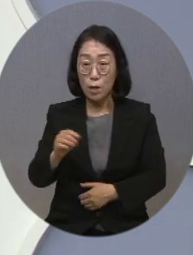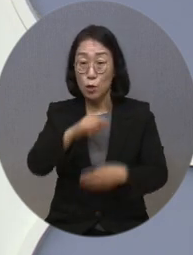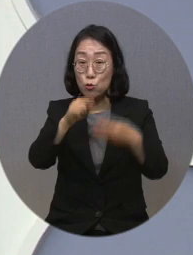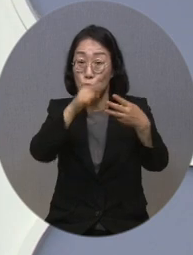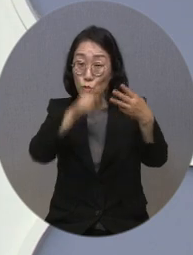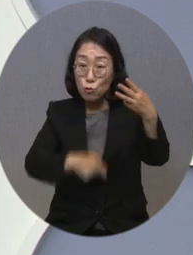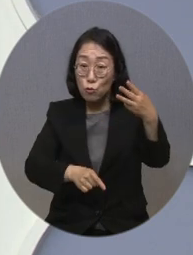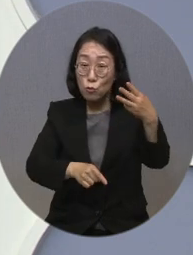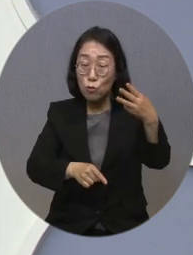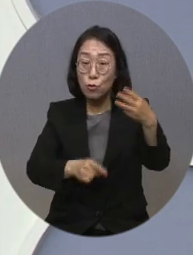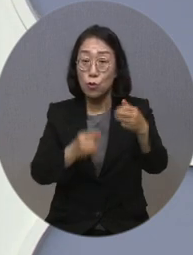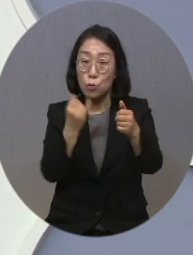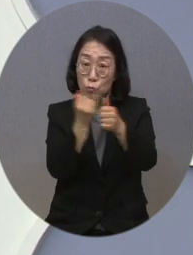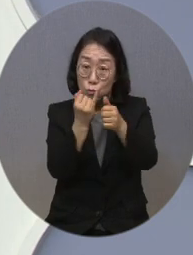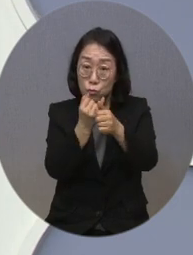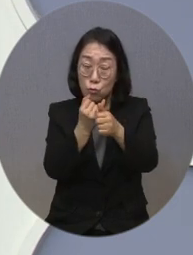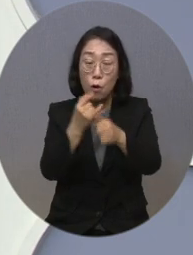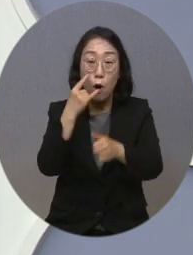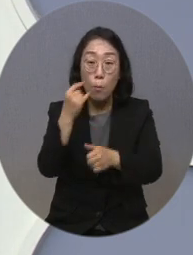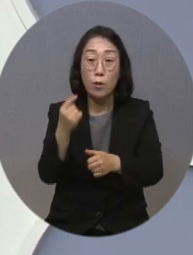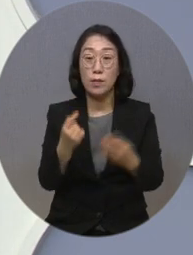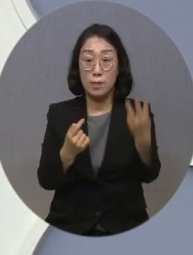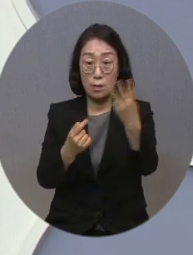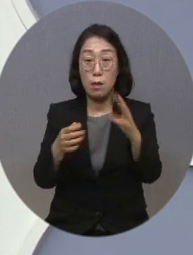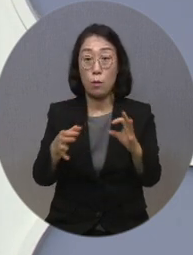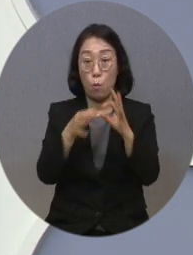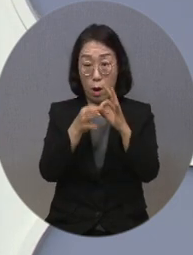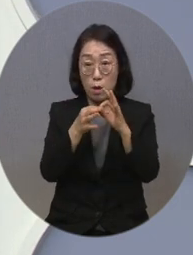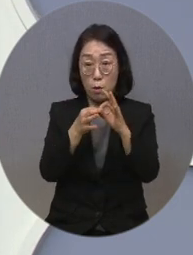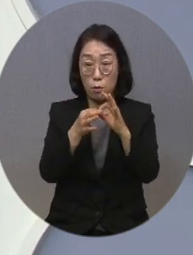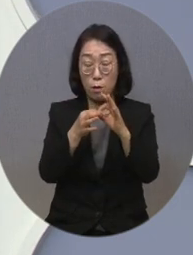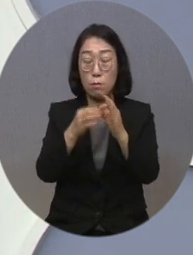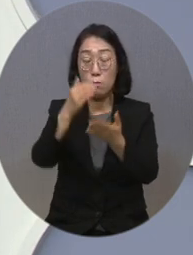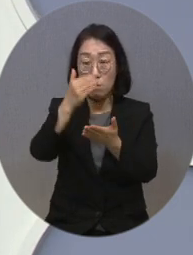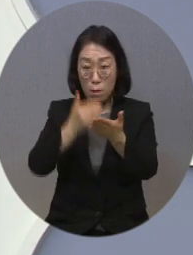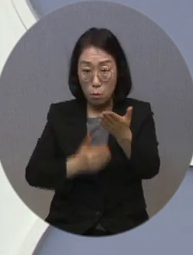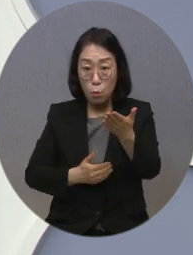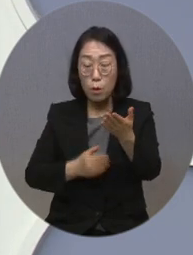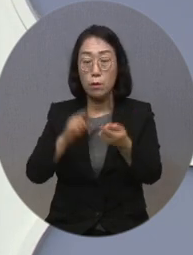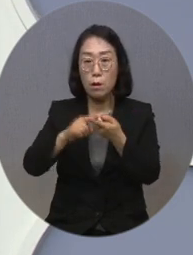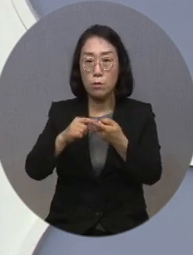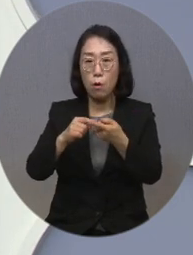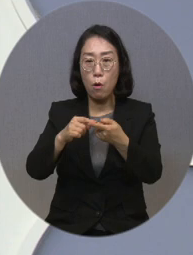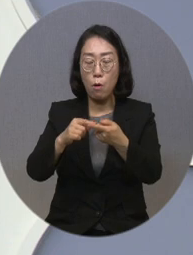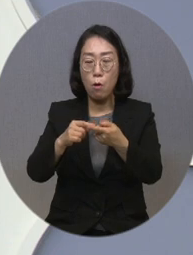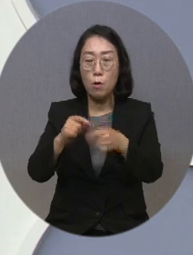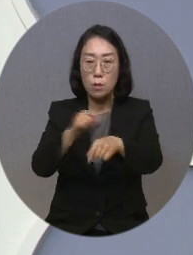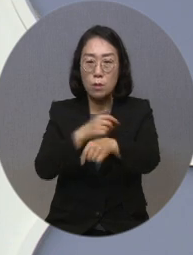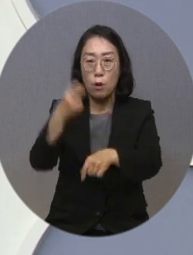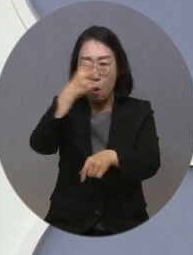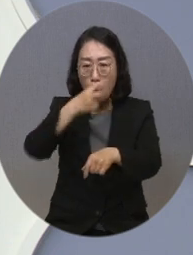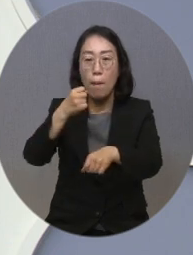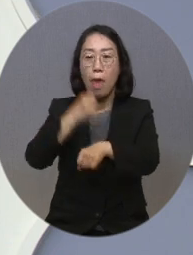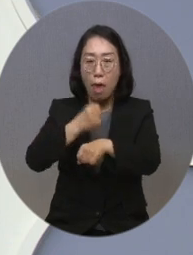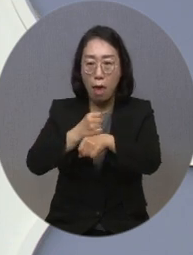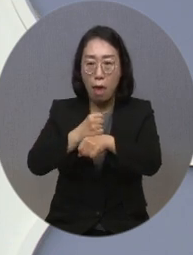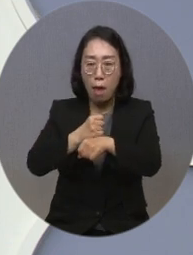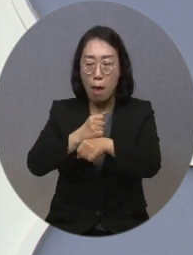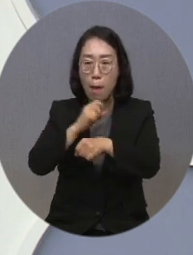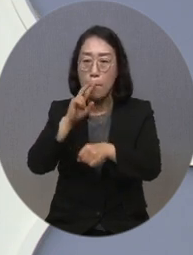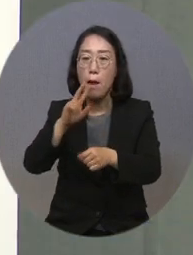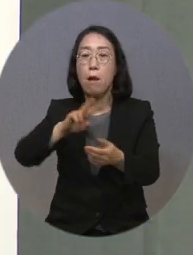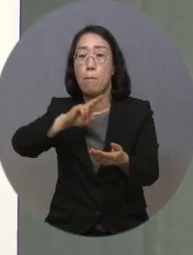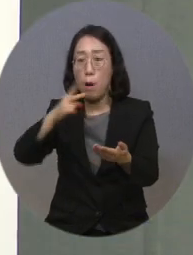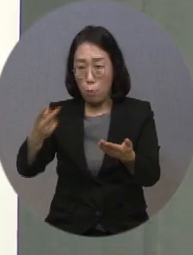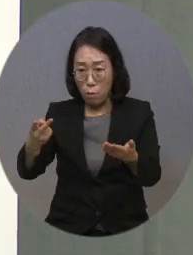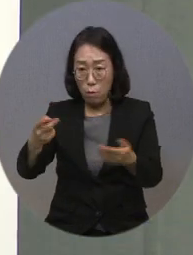보니까 이것은 이번에 그 소위 지방선거에 그 하기 위한 그 저